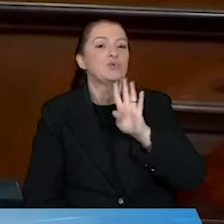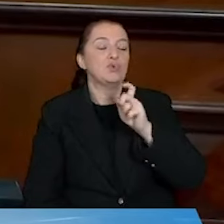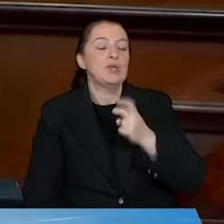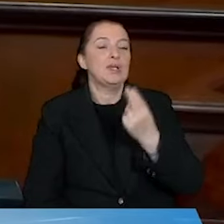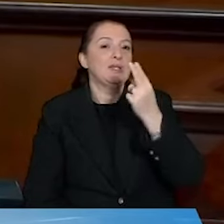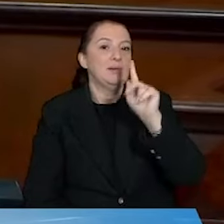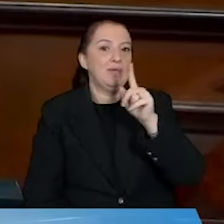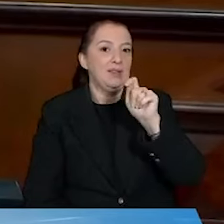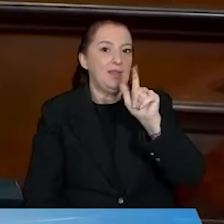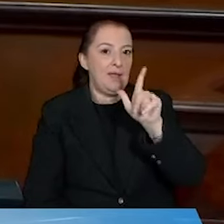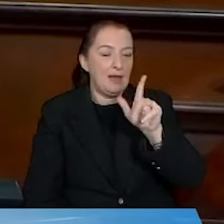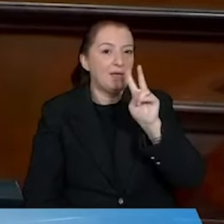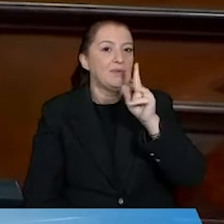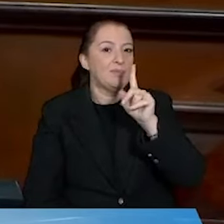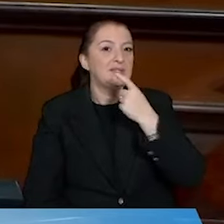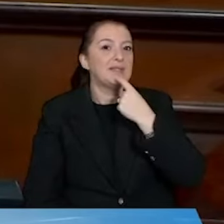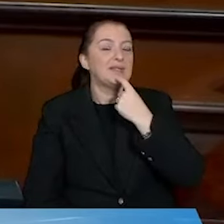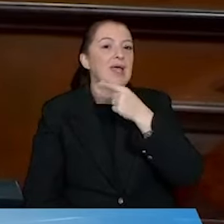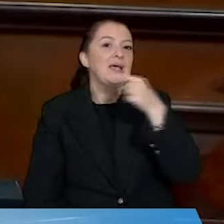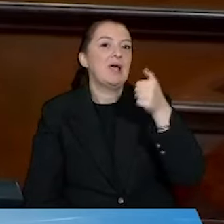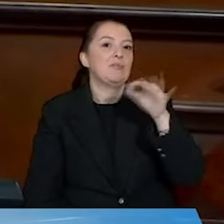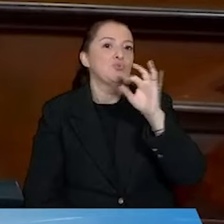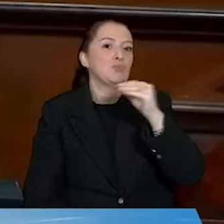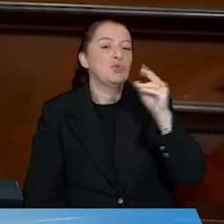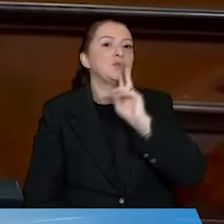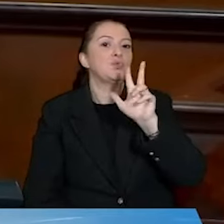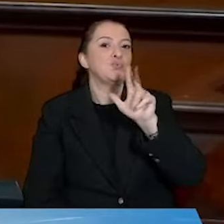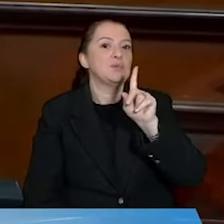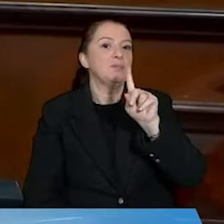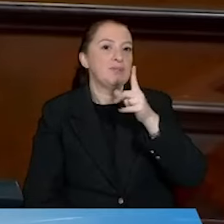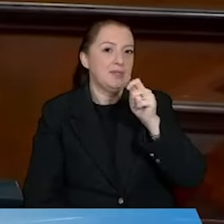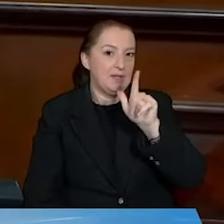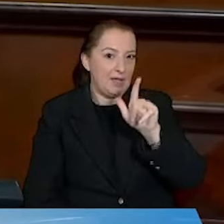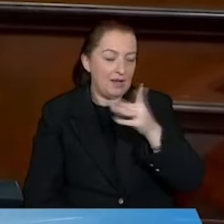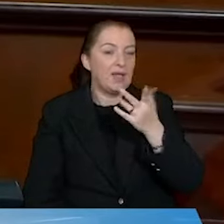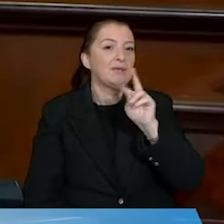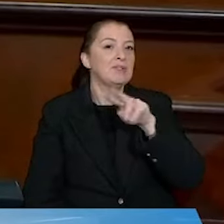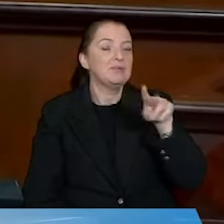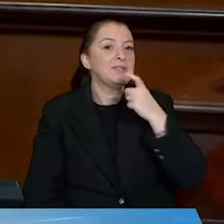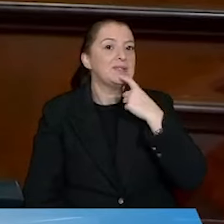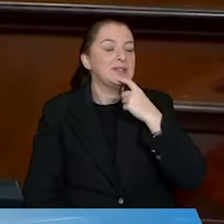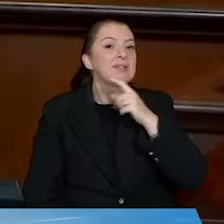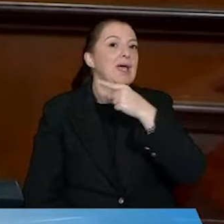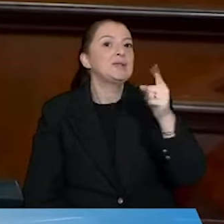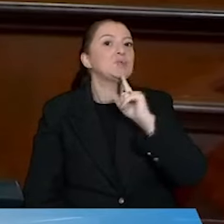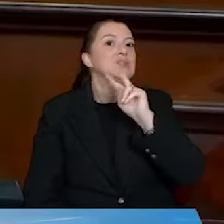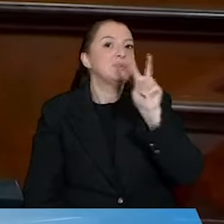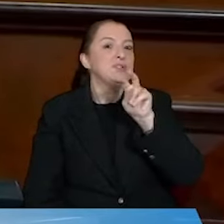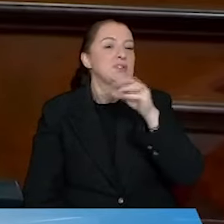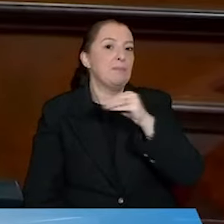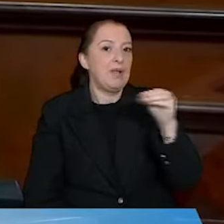bin TL, 2021 yılında eksi 60 milyon 231 bin TL, 2022 yılında eksi